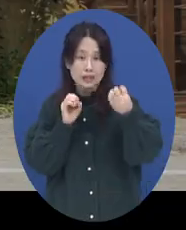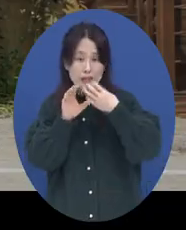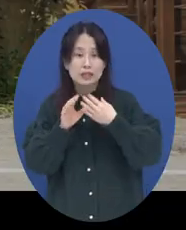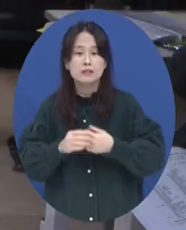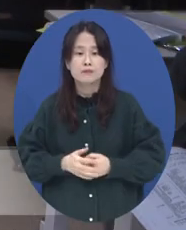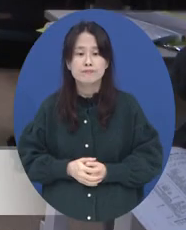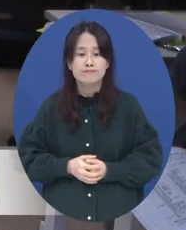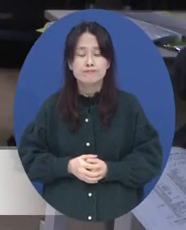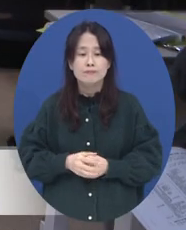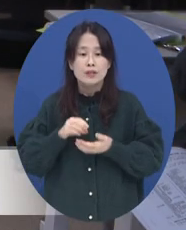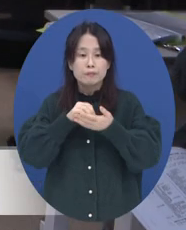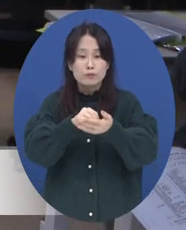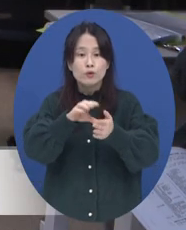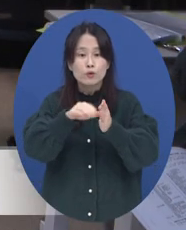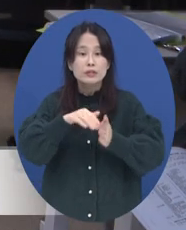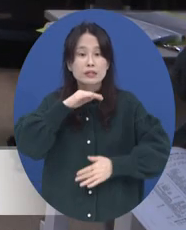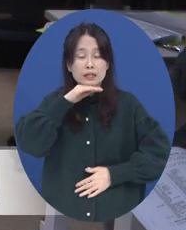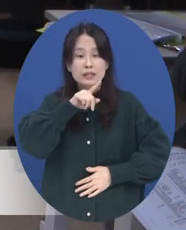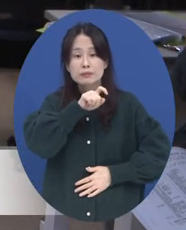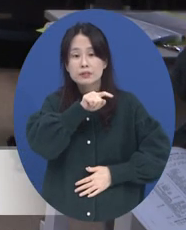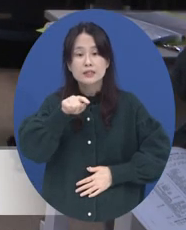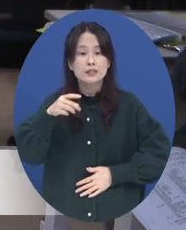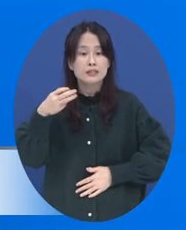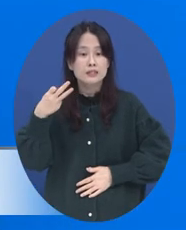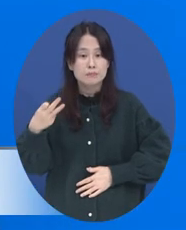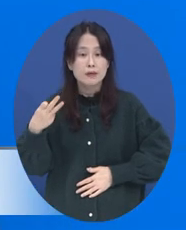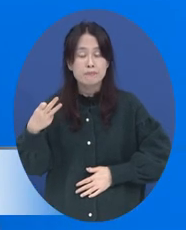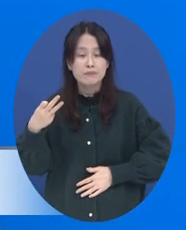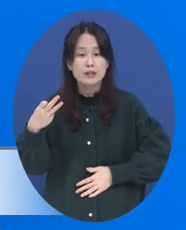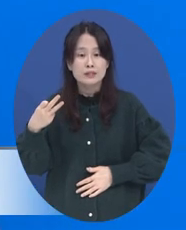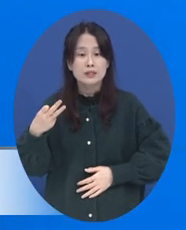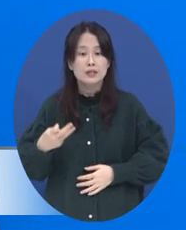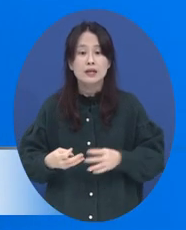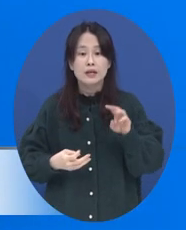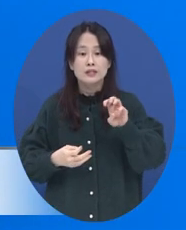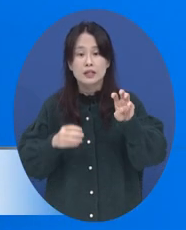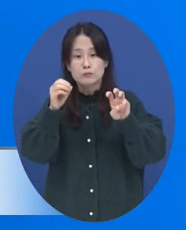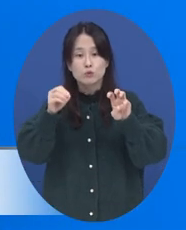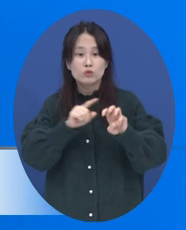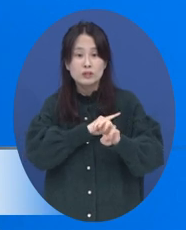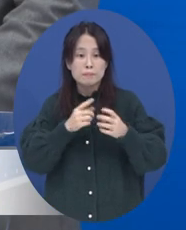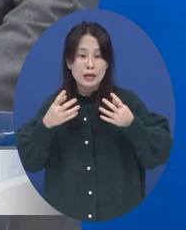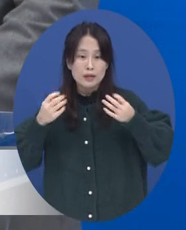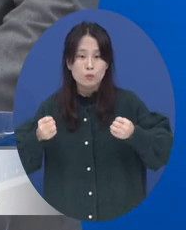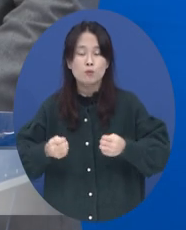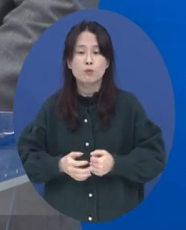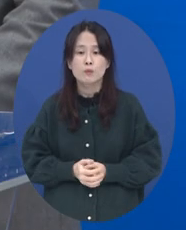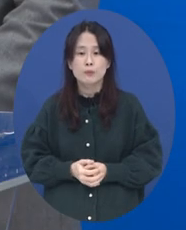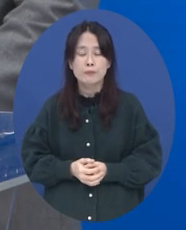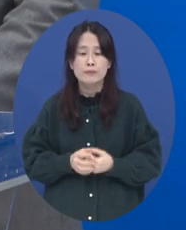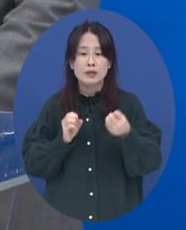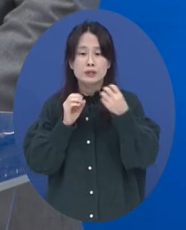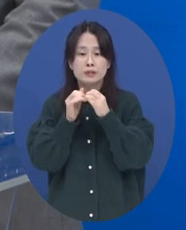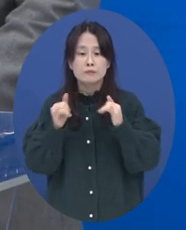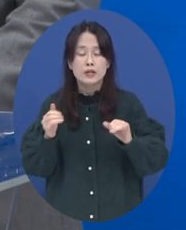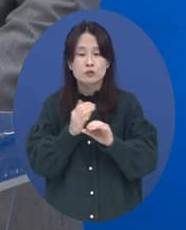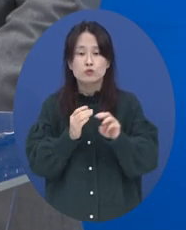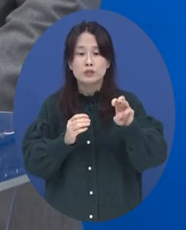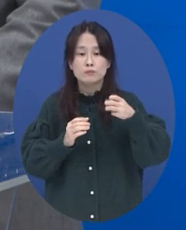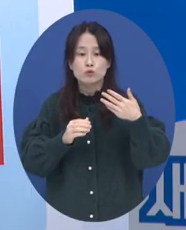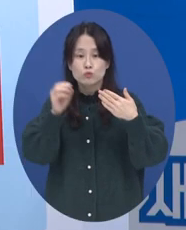나타났습니다. 입소 당시 나이는 11세에서 13세가 40%로 가장 많았고